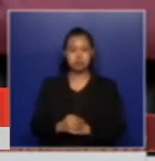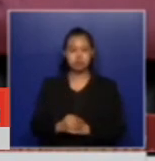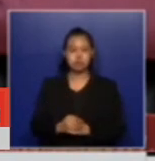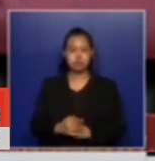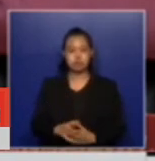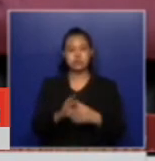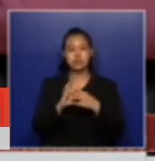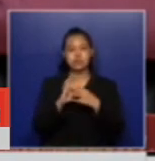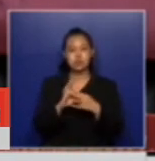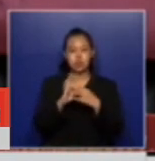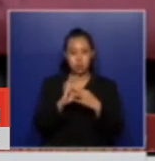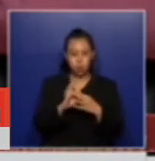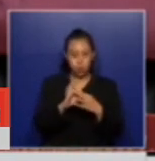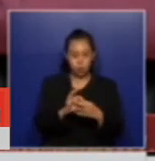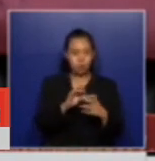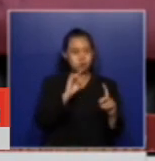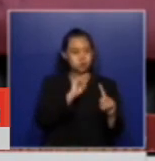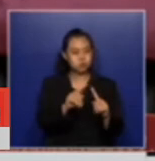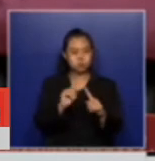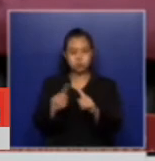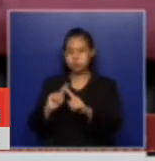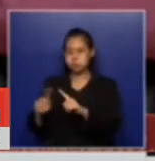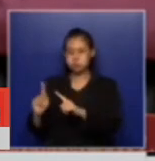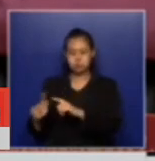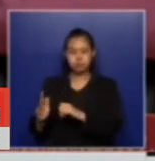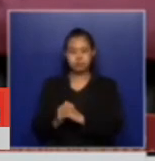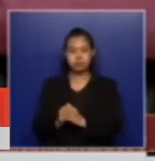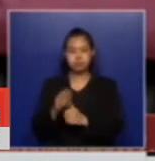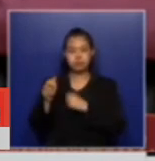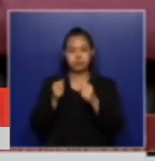ห่วงในทุกมิติสิ้นปี